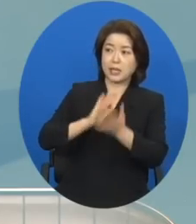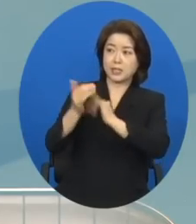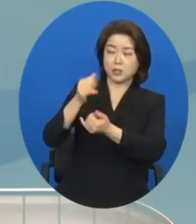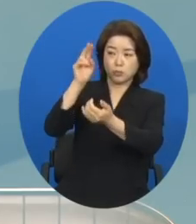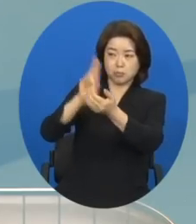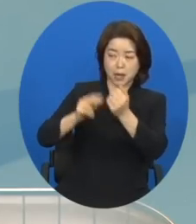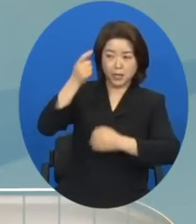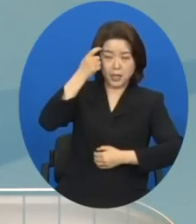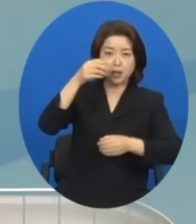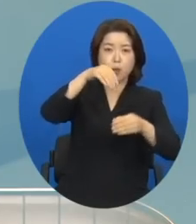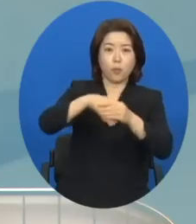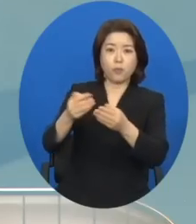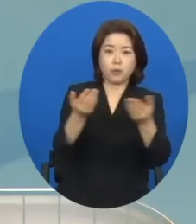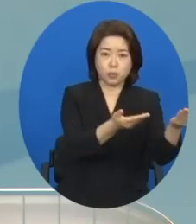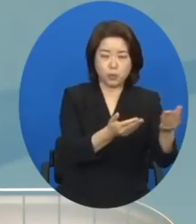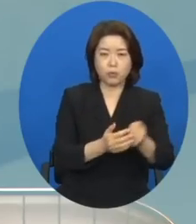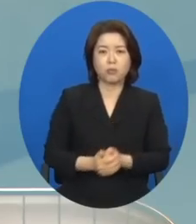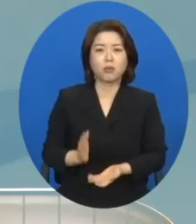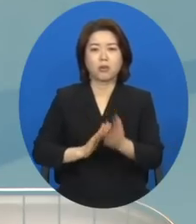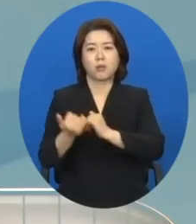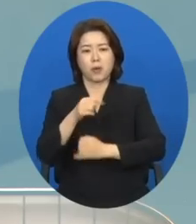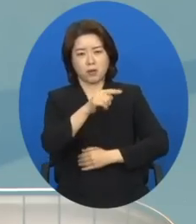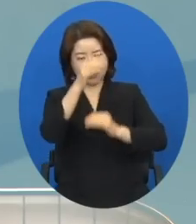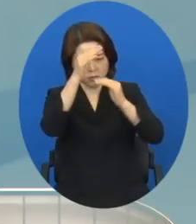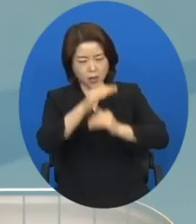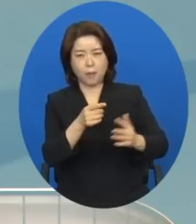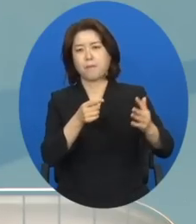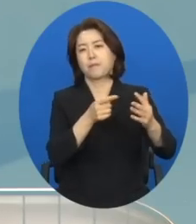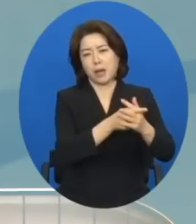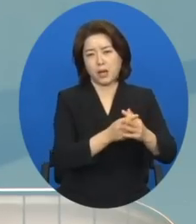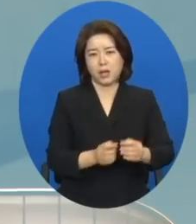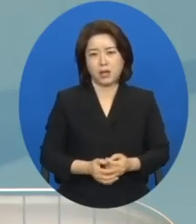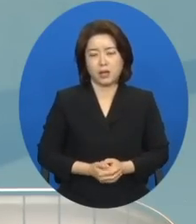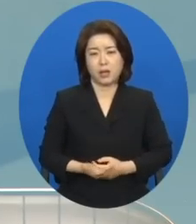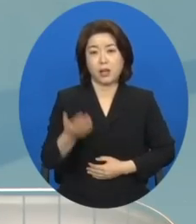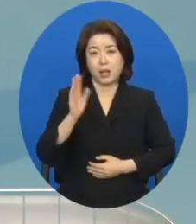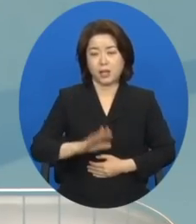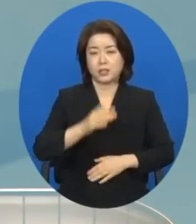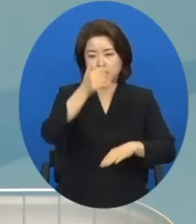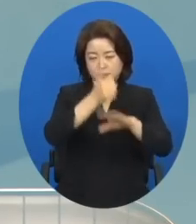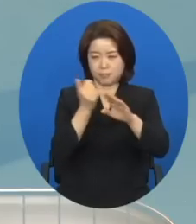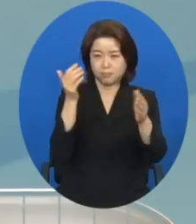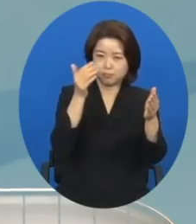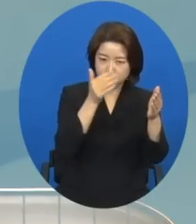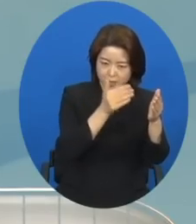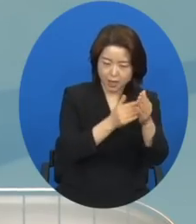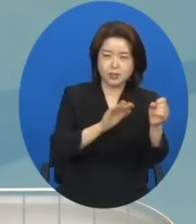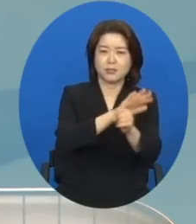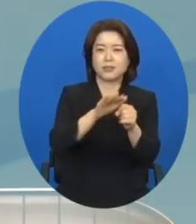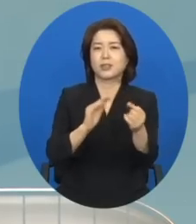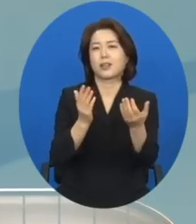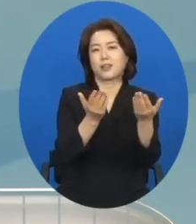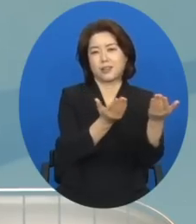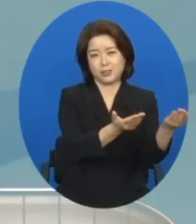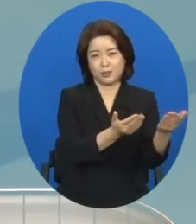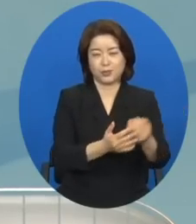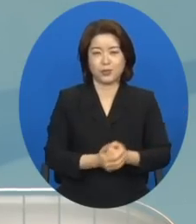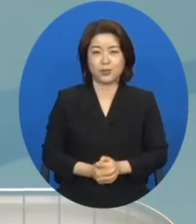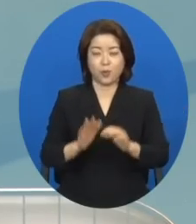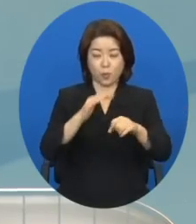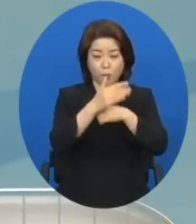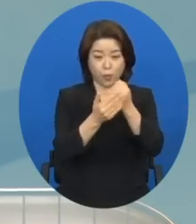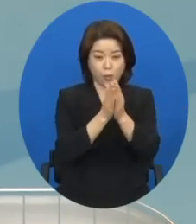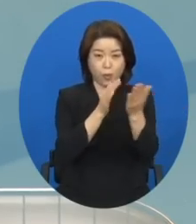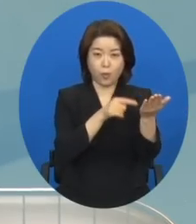했습니다. 예수님이 그 사실을 알고 계셨죠. 그런데도 끝까지 사랑하셨다는 것입니다. 오늘 본문이